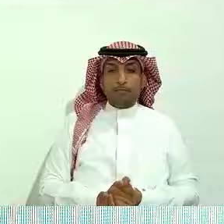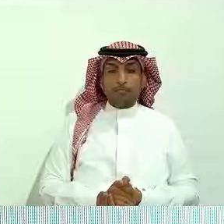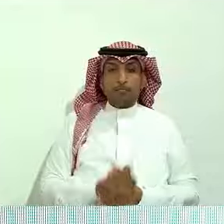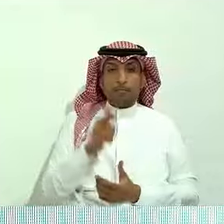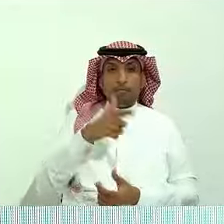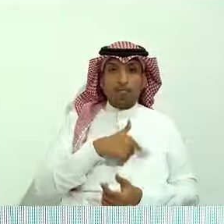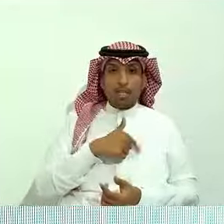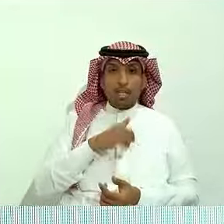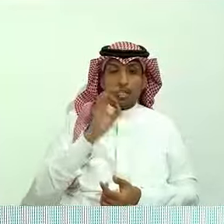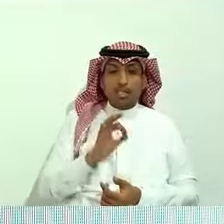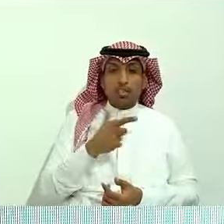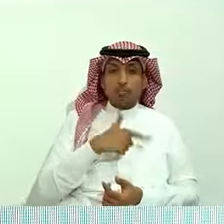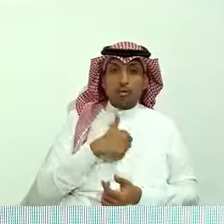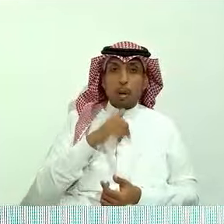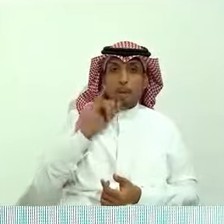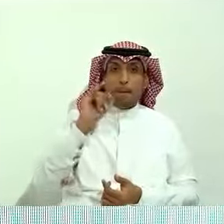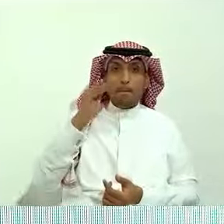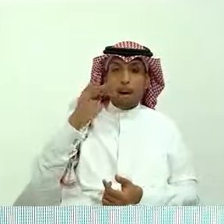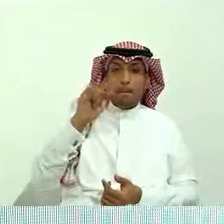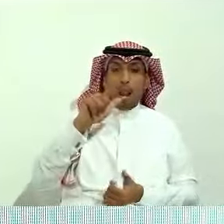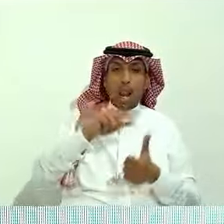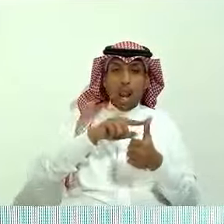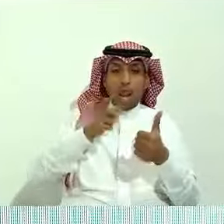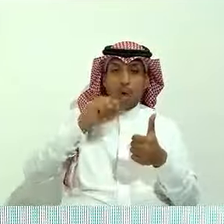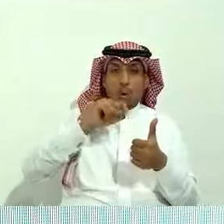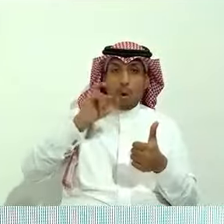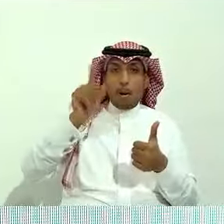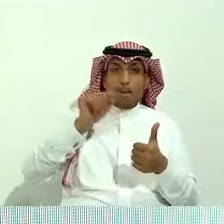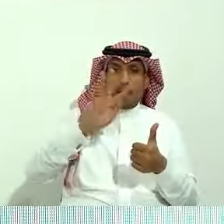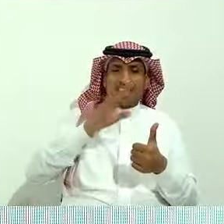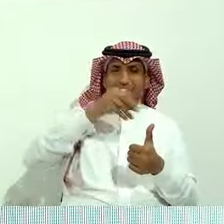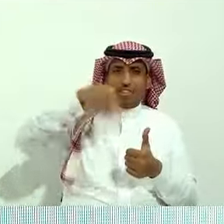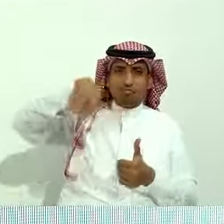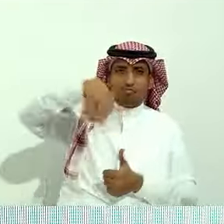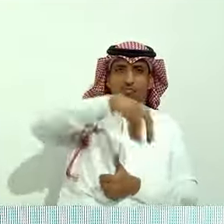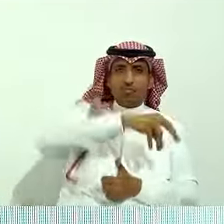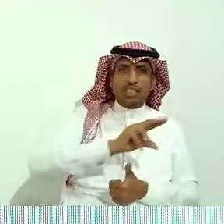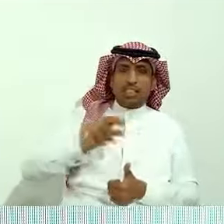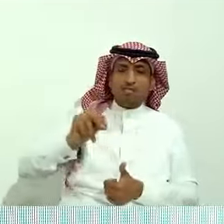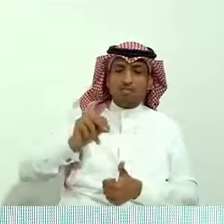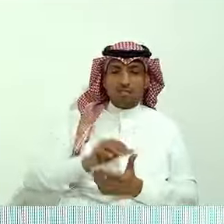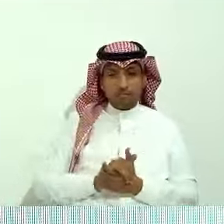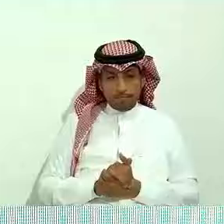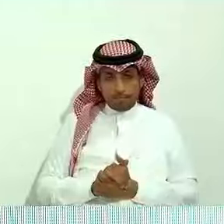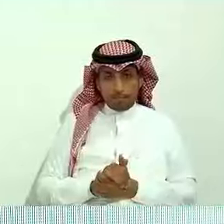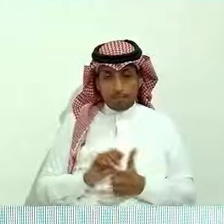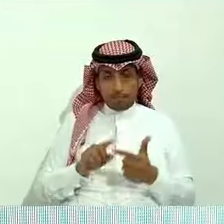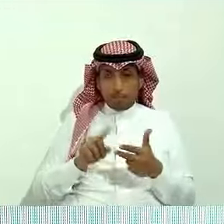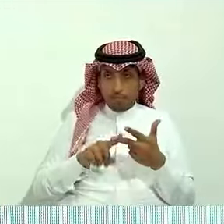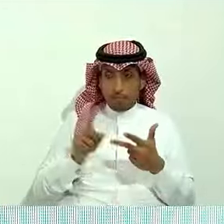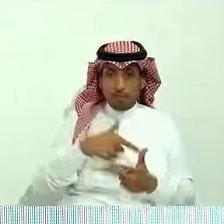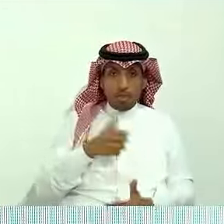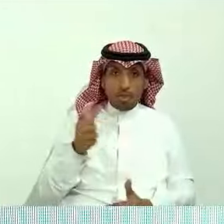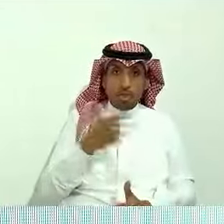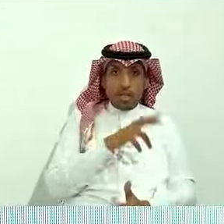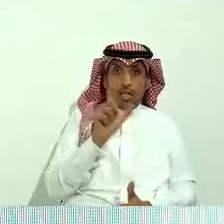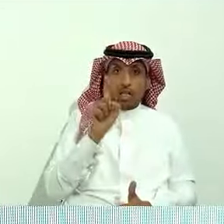يسمونها المحمل والمرش لأن شكلها يعطي شكل المرش. عندنا كمان في قبيلة بني